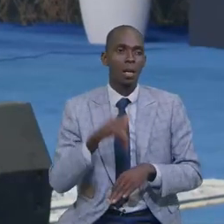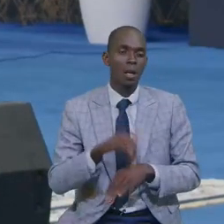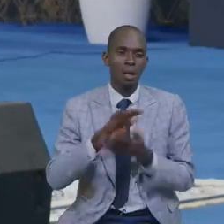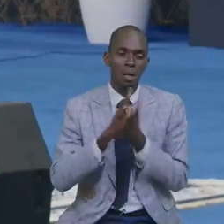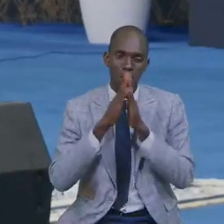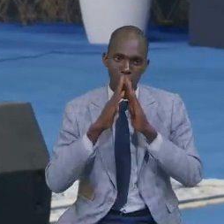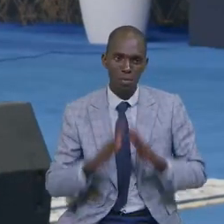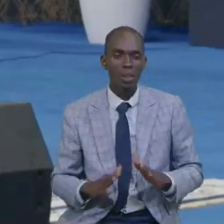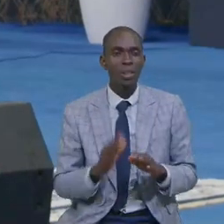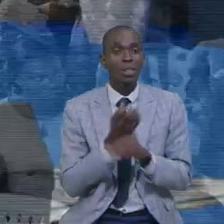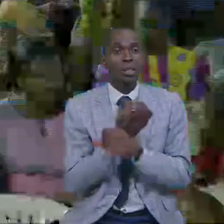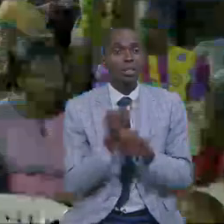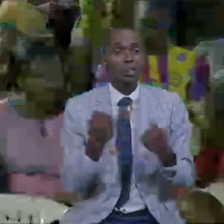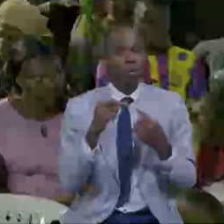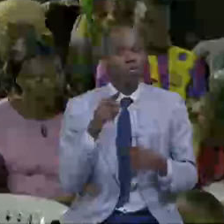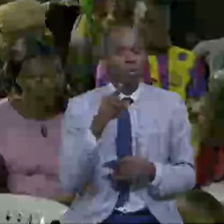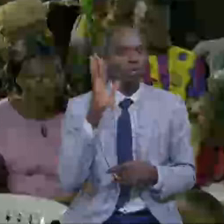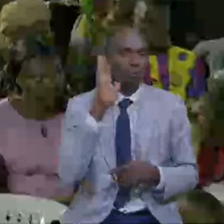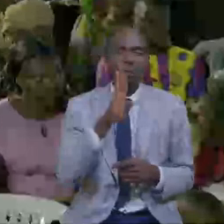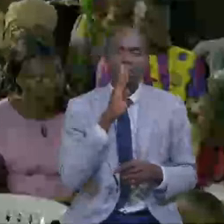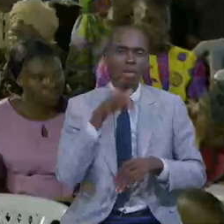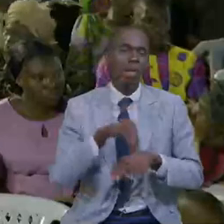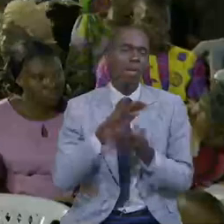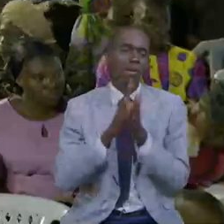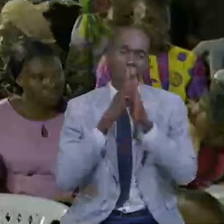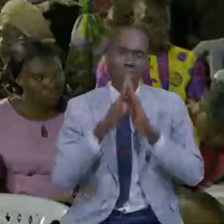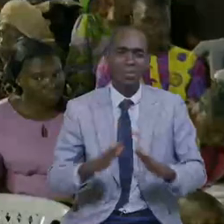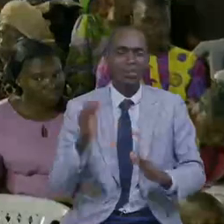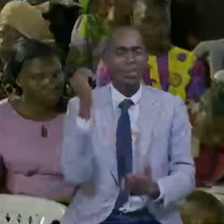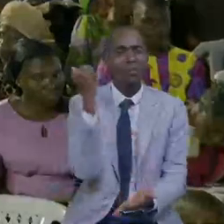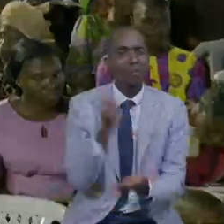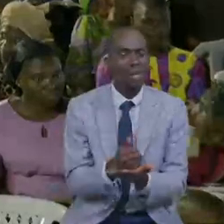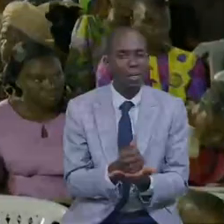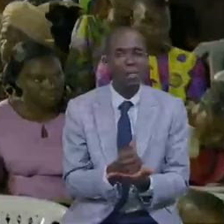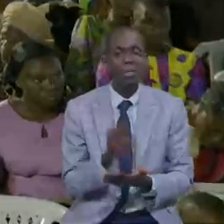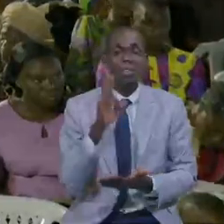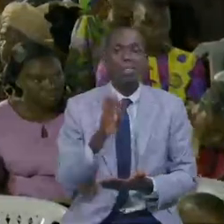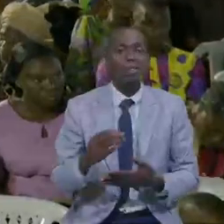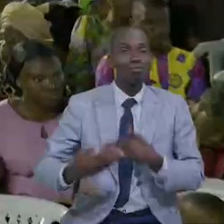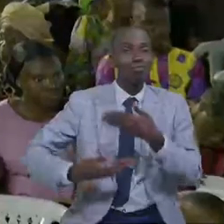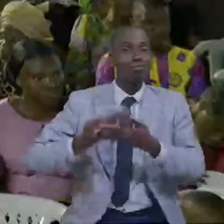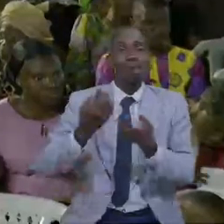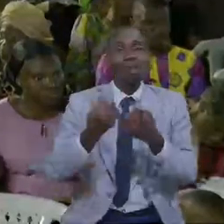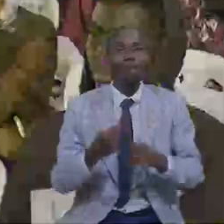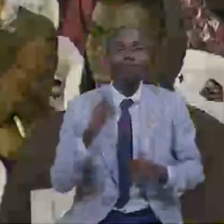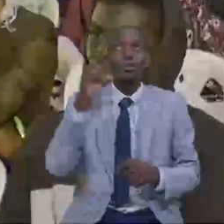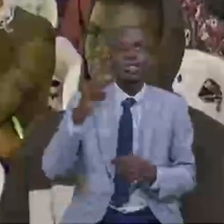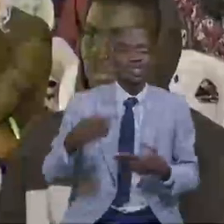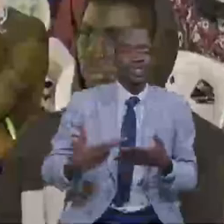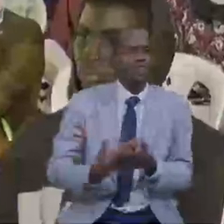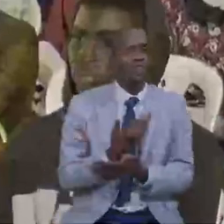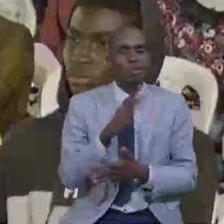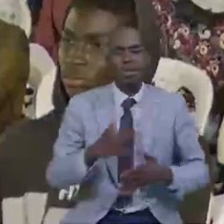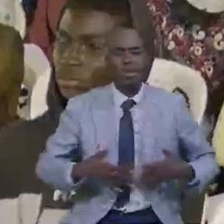paix le salut vient tu seras en paix la régénération vers il